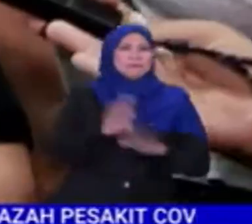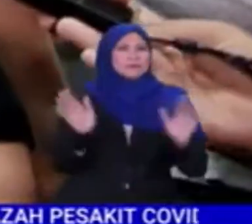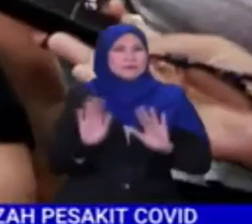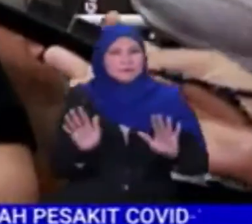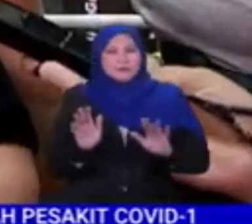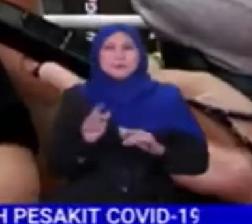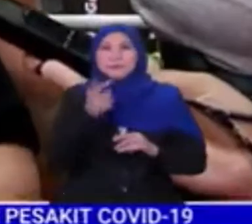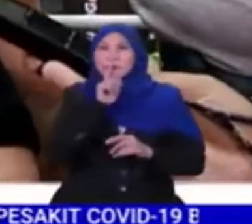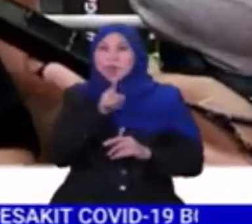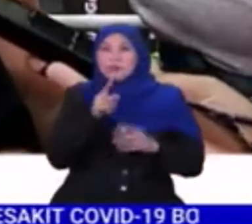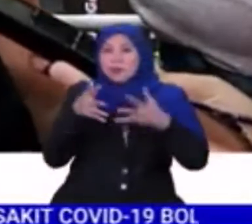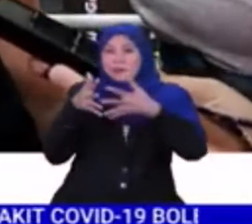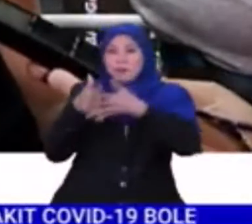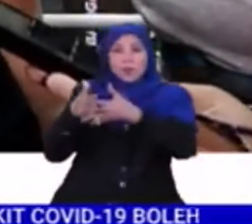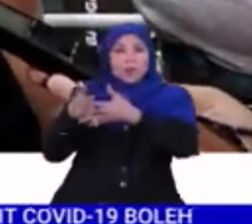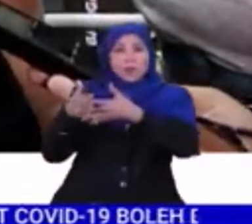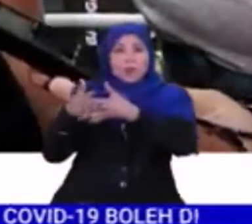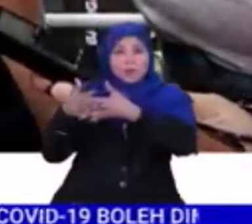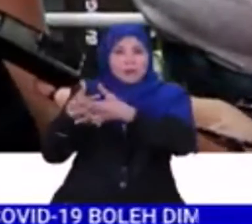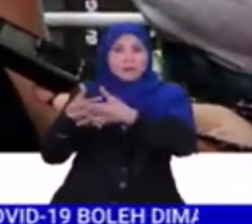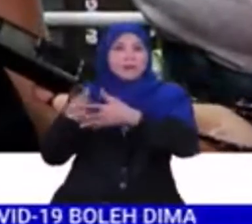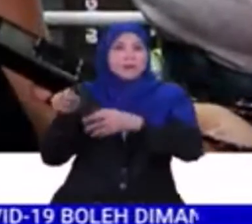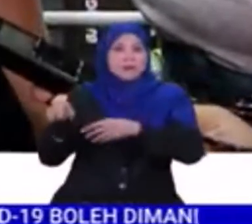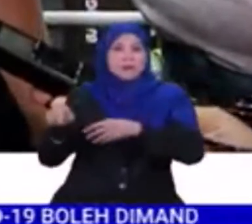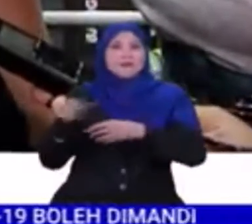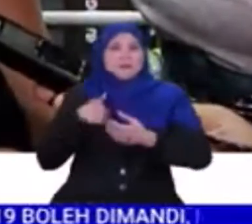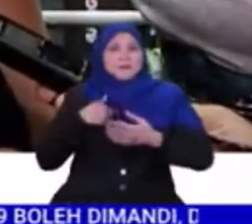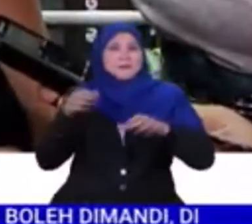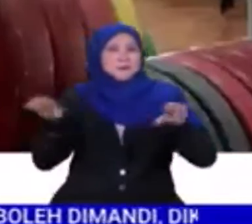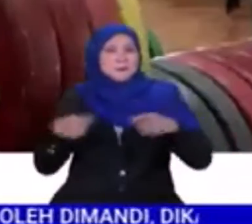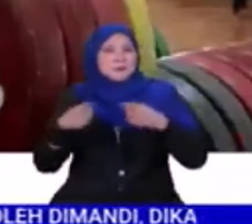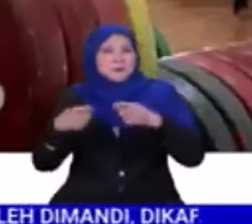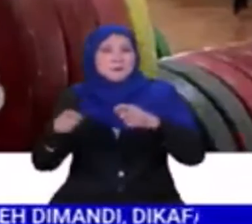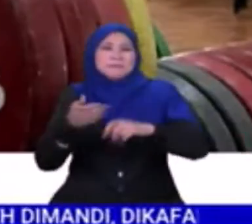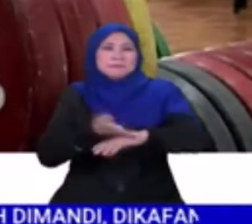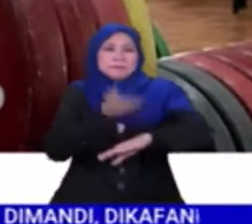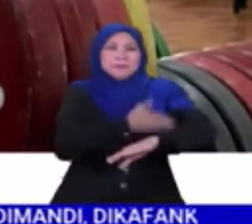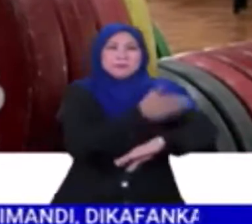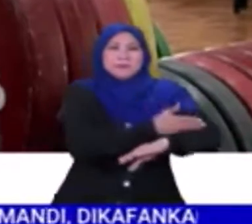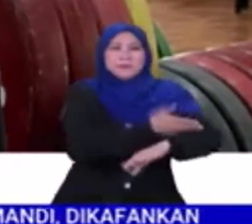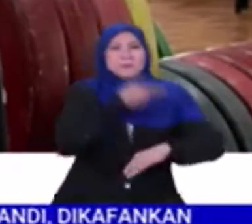saya buat lebih baik daripada personal best sekarang.